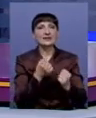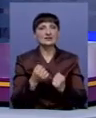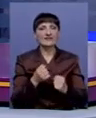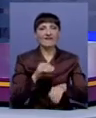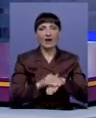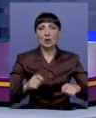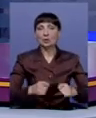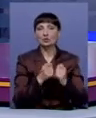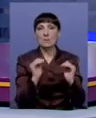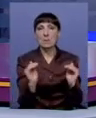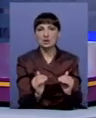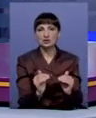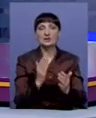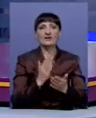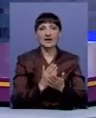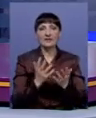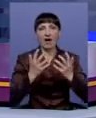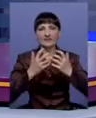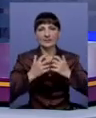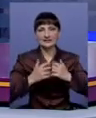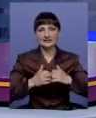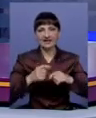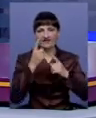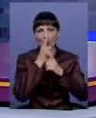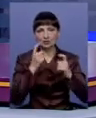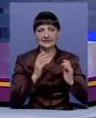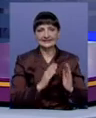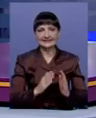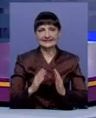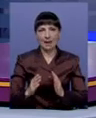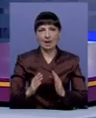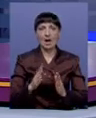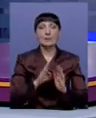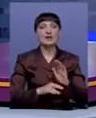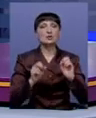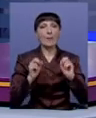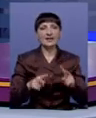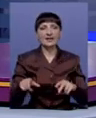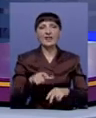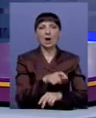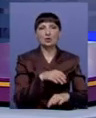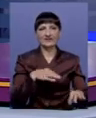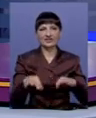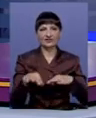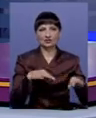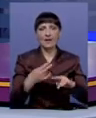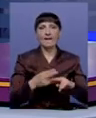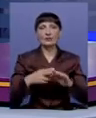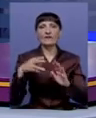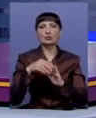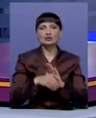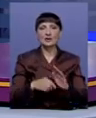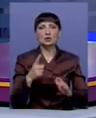факторов нарушения ПДД является автоматизированная информационная система «Безопасность дорожного движения», которая включает в